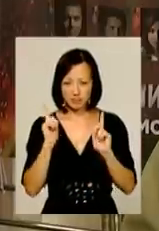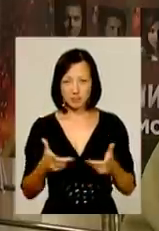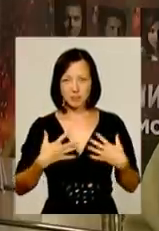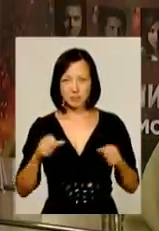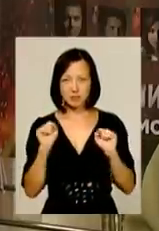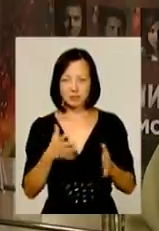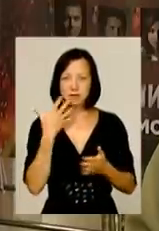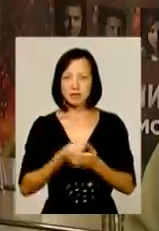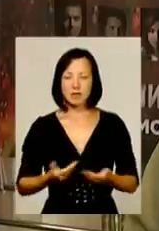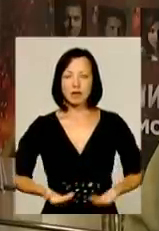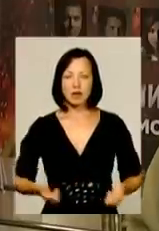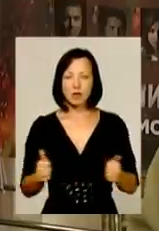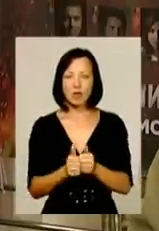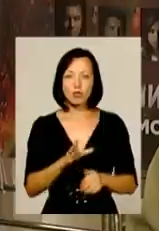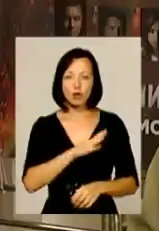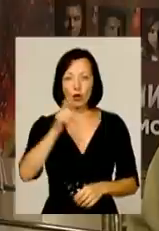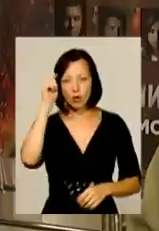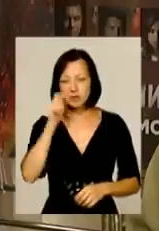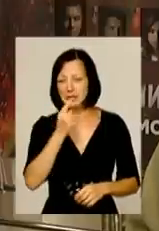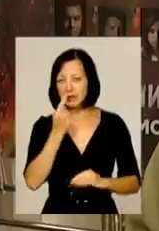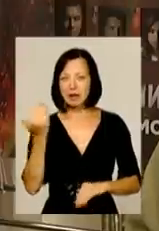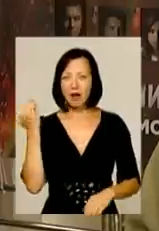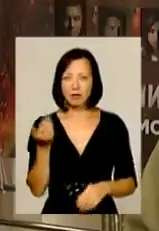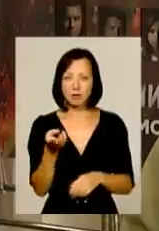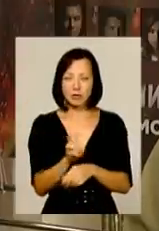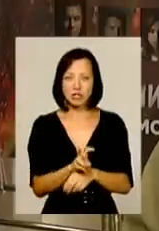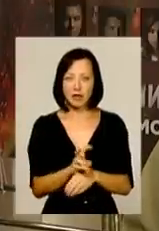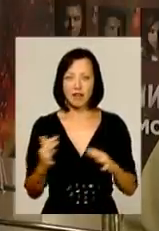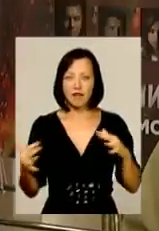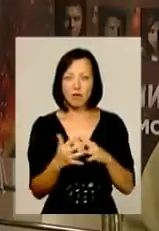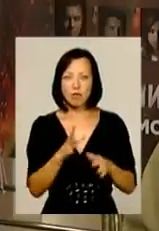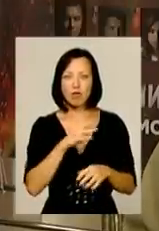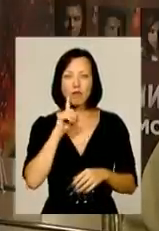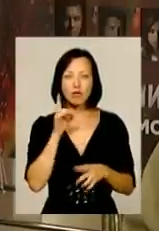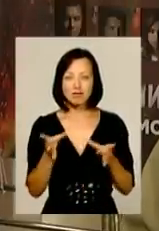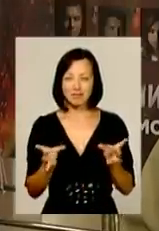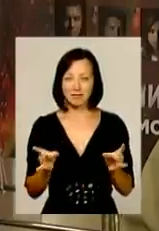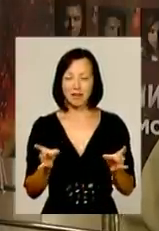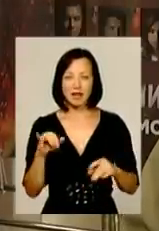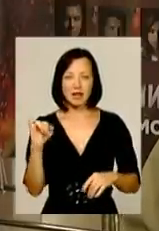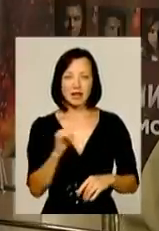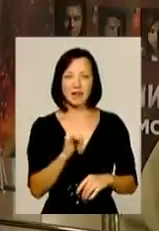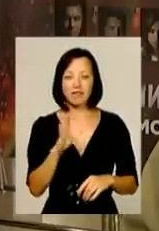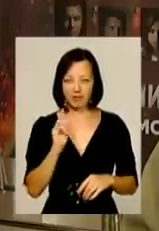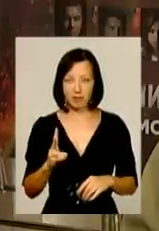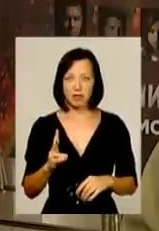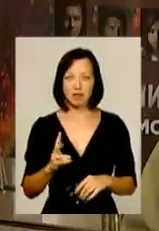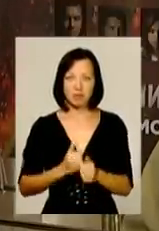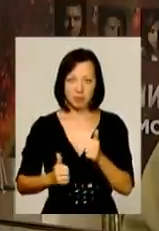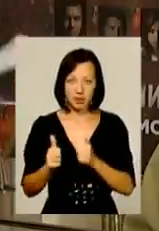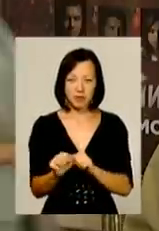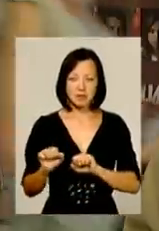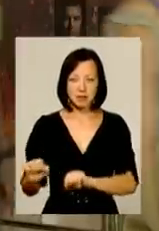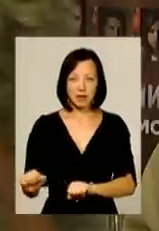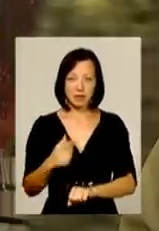що з ним поруч ішли ті хлопці, які тільки недавно прийшли на фронт, вони ще були молоді, не обстріляні, і він пішов вперед, він